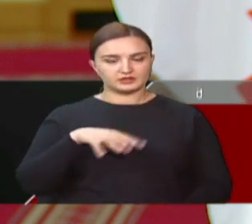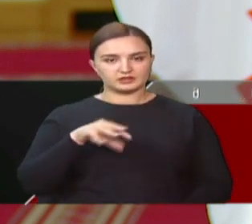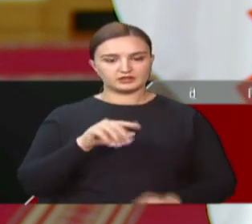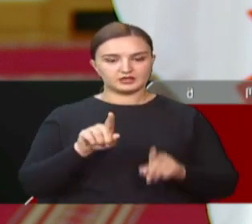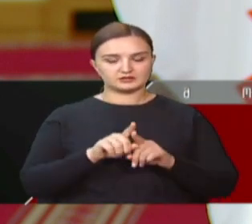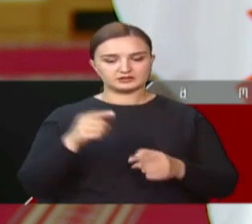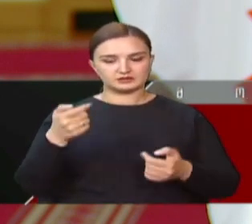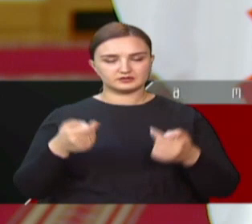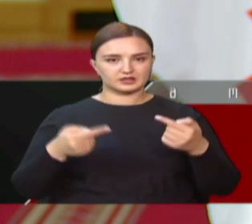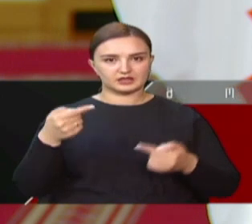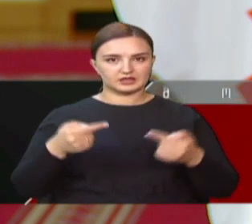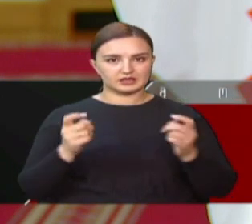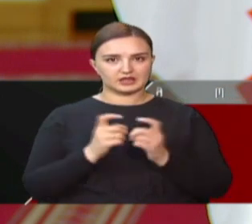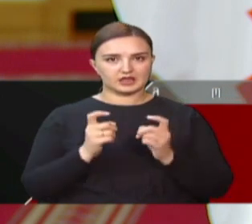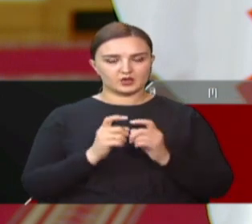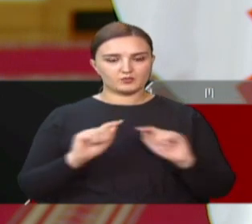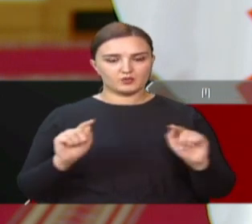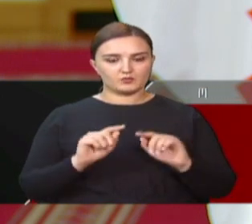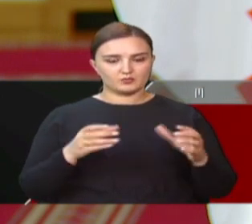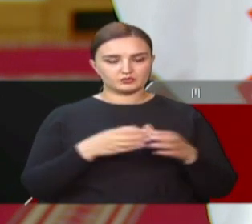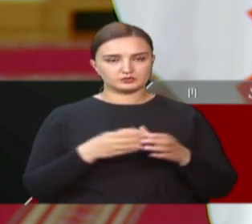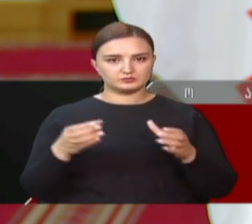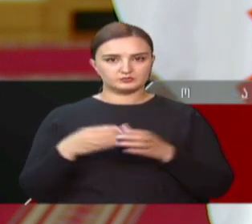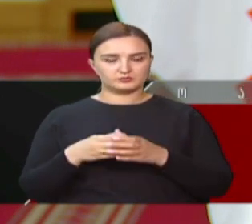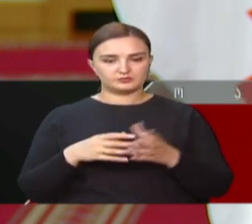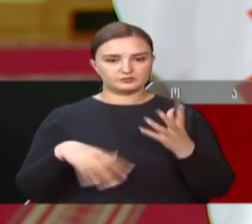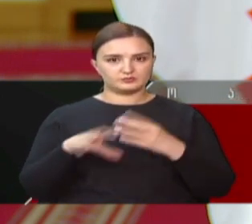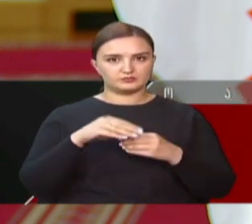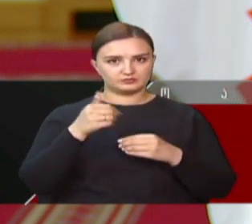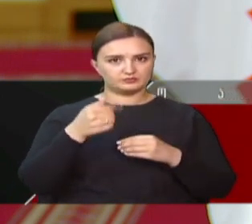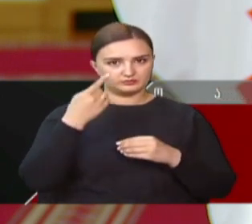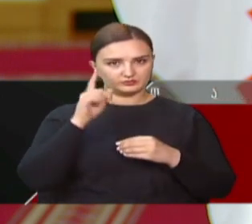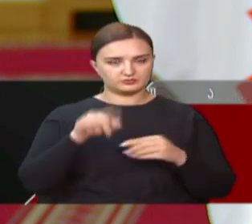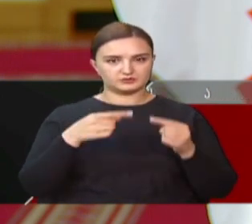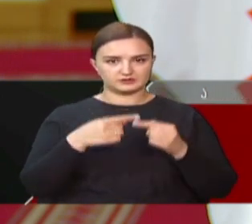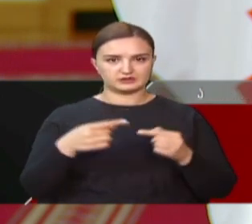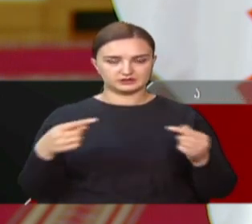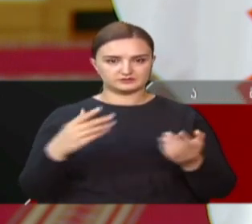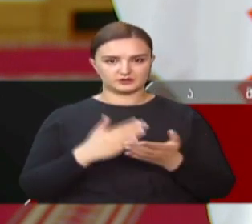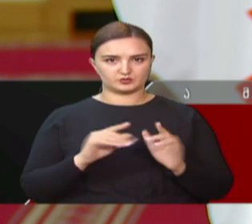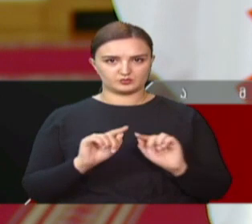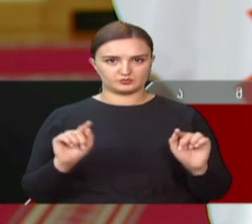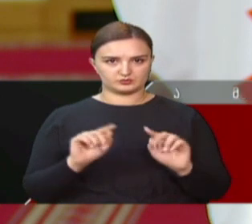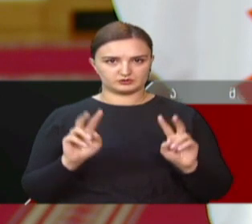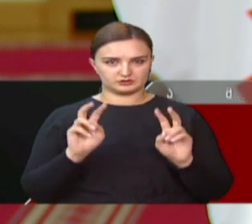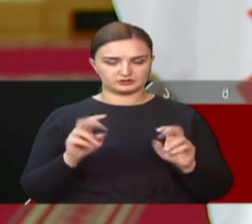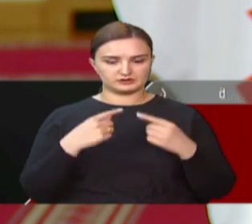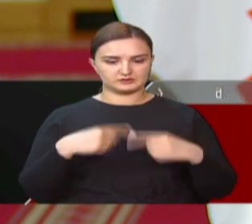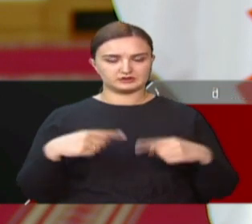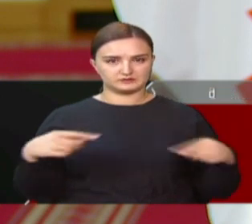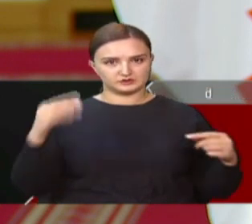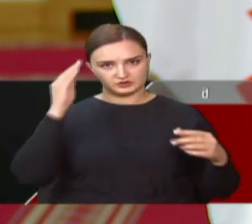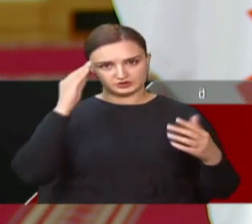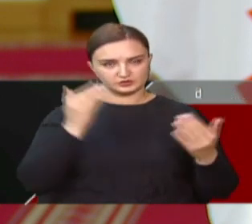ესეთი კინკლაობა ოპოზიციას შორის, მიუხედავთ იმისა, რომ ხა ყველას კარგად მოიხსენება სხვადასხვაგვარია ოპოზიცია, სხვადასხვა